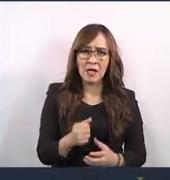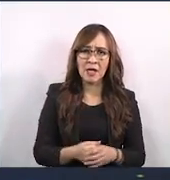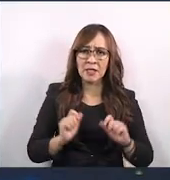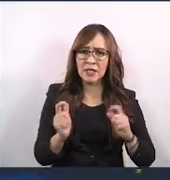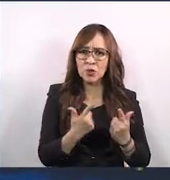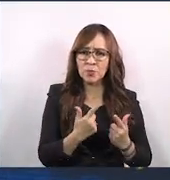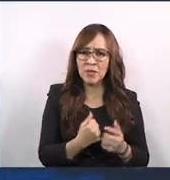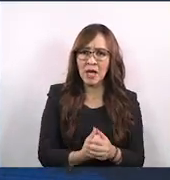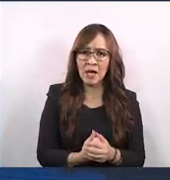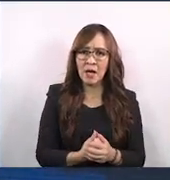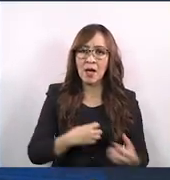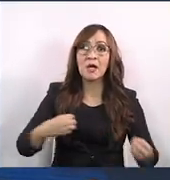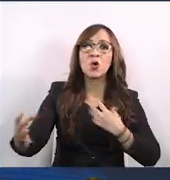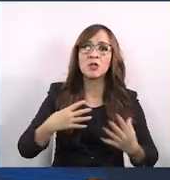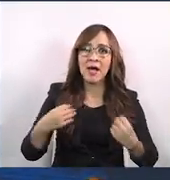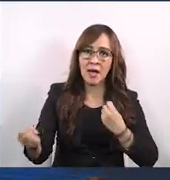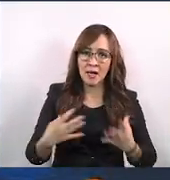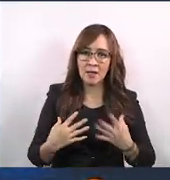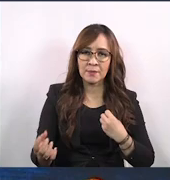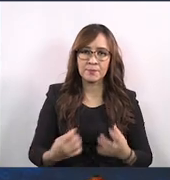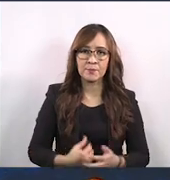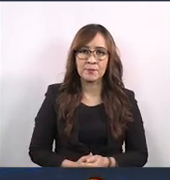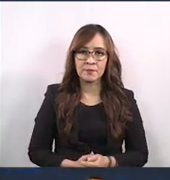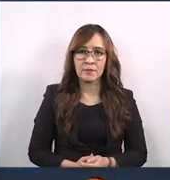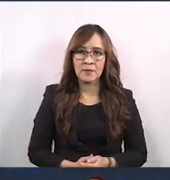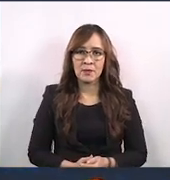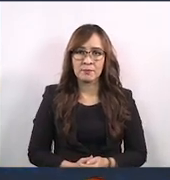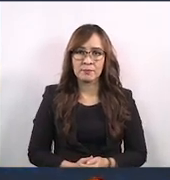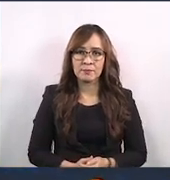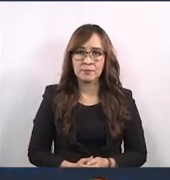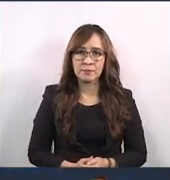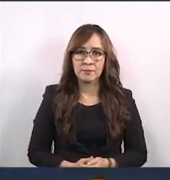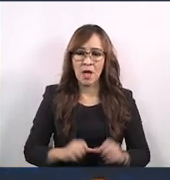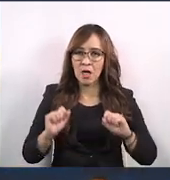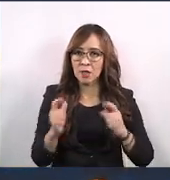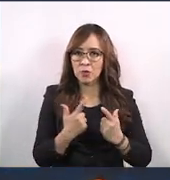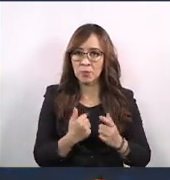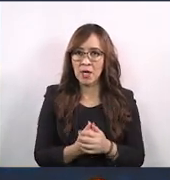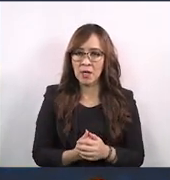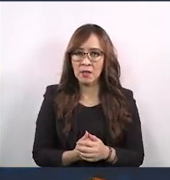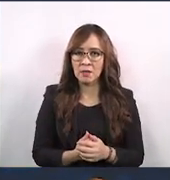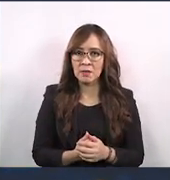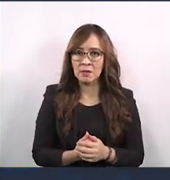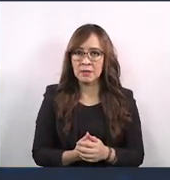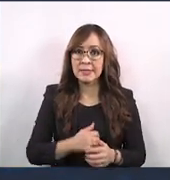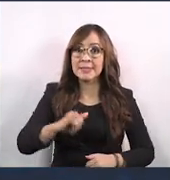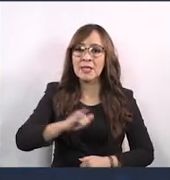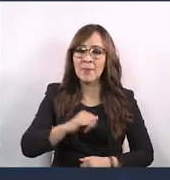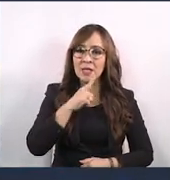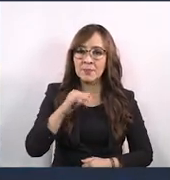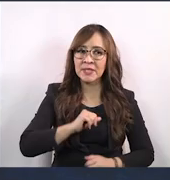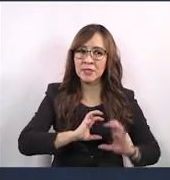hidupnya dalam kenajisan spa hidupnya dalam daging supaya hidupnya dalam kompromi speed hidupnya